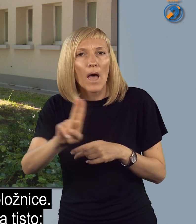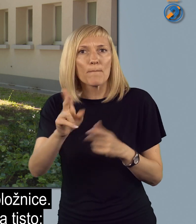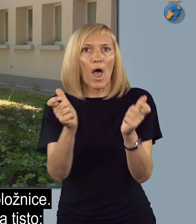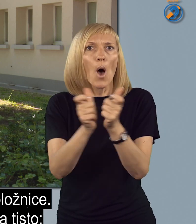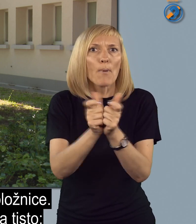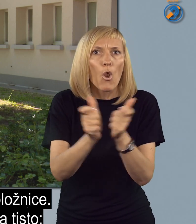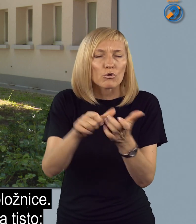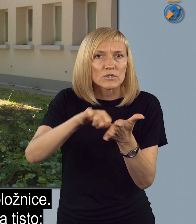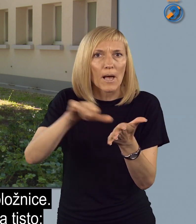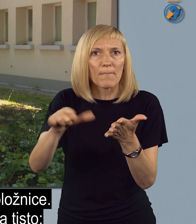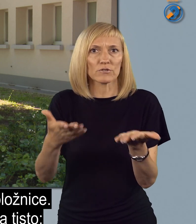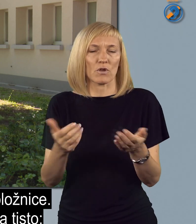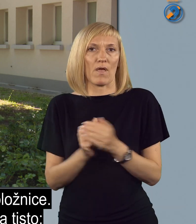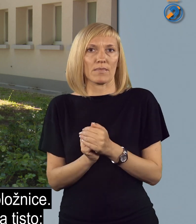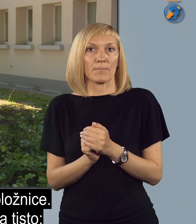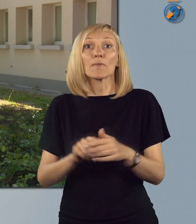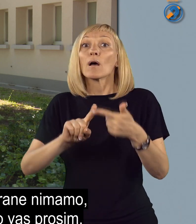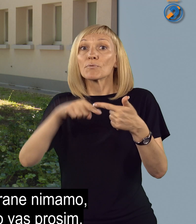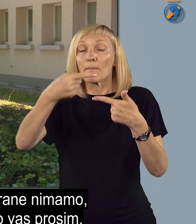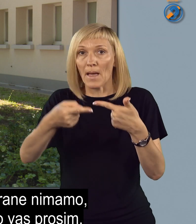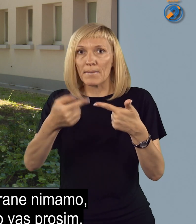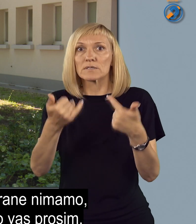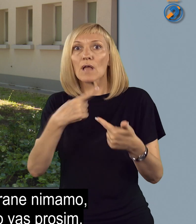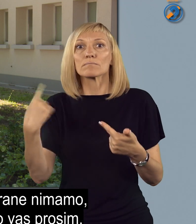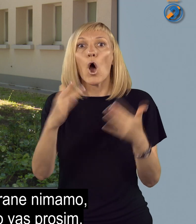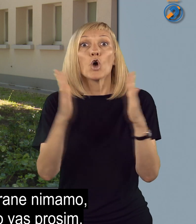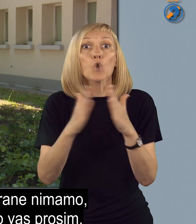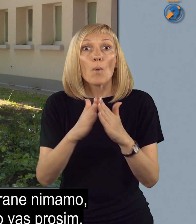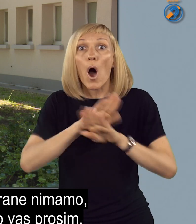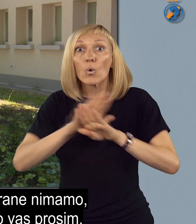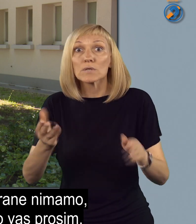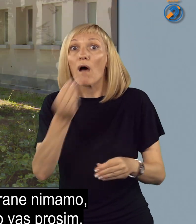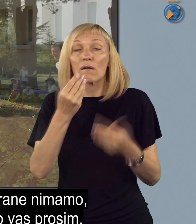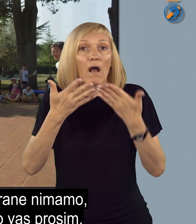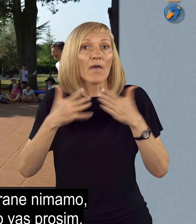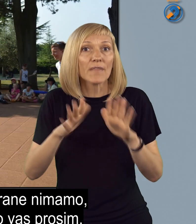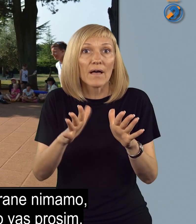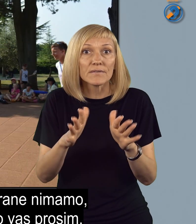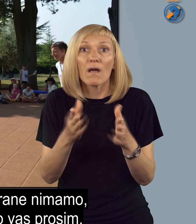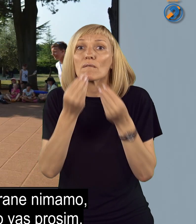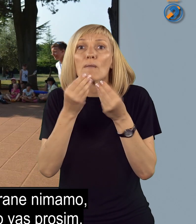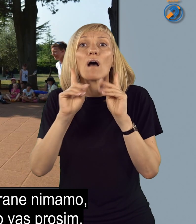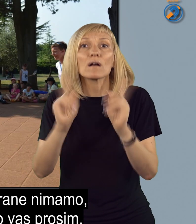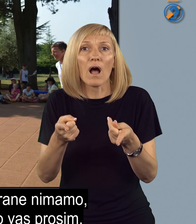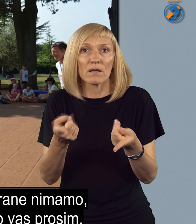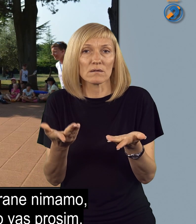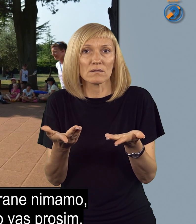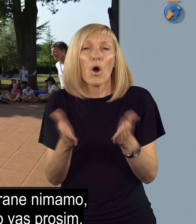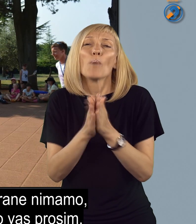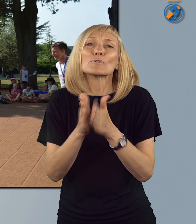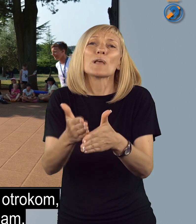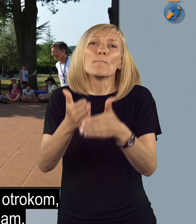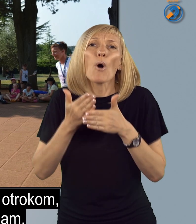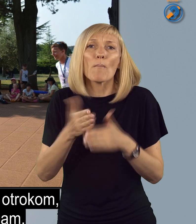plačal položnice, nadaljevanje pa tisto. Zdaj smo vsi doma, hrane nimamo kaj jesti. Lepo vas